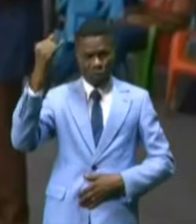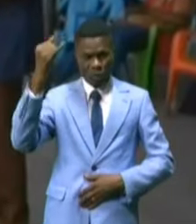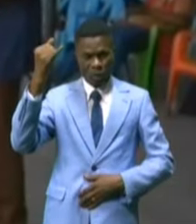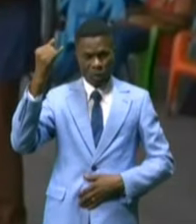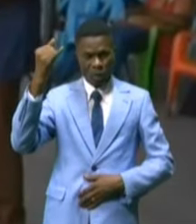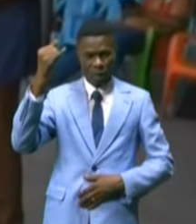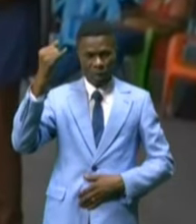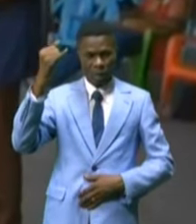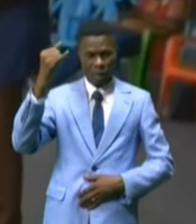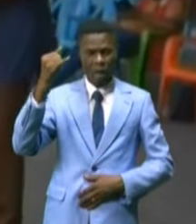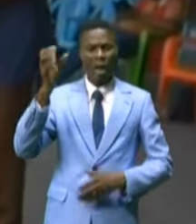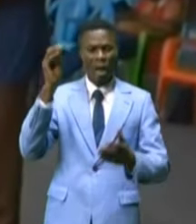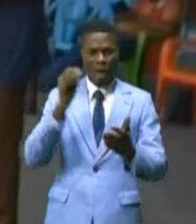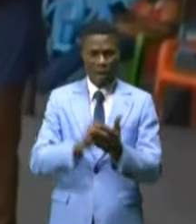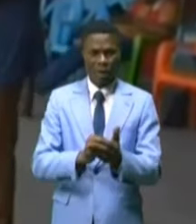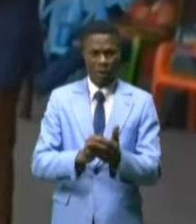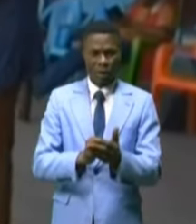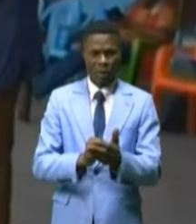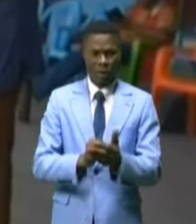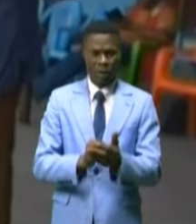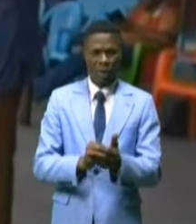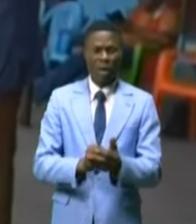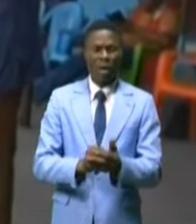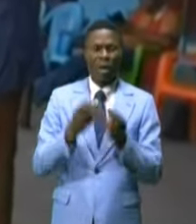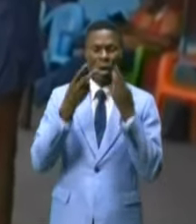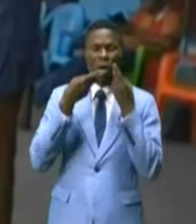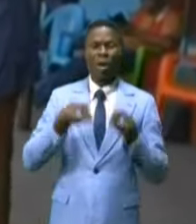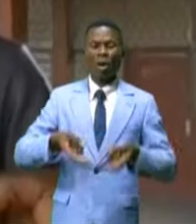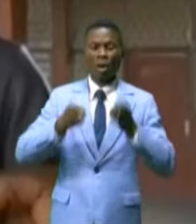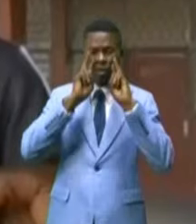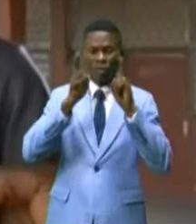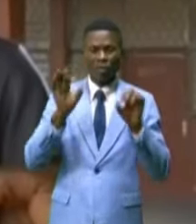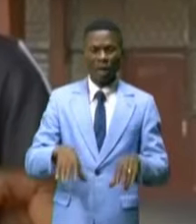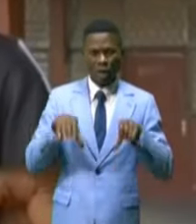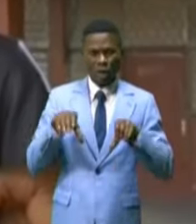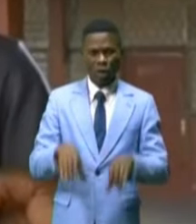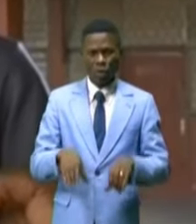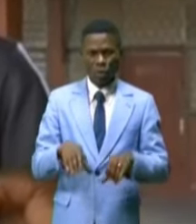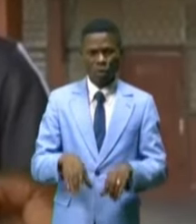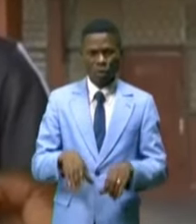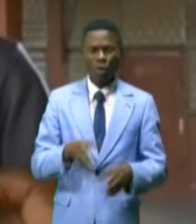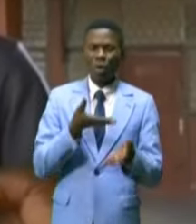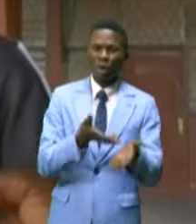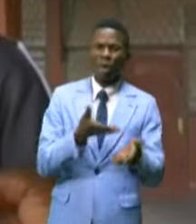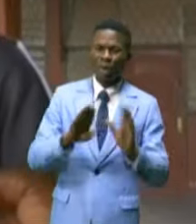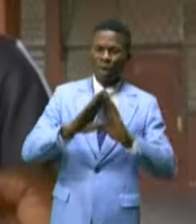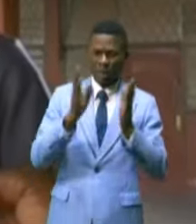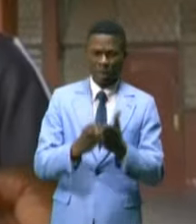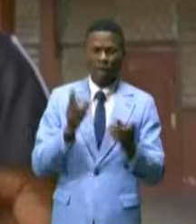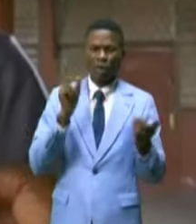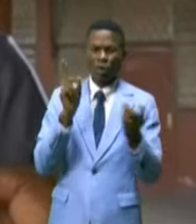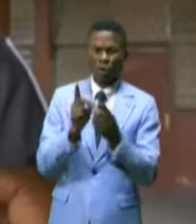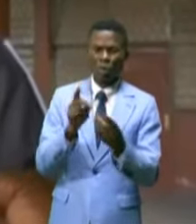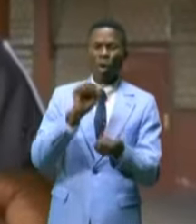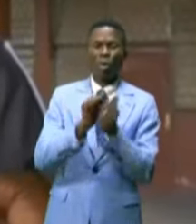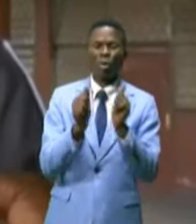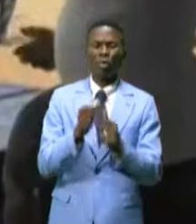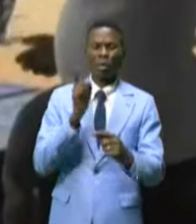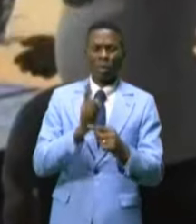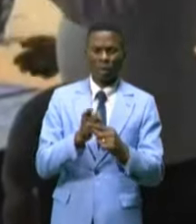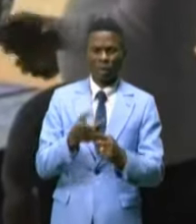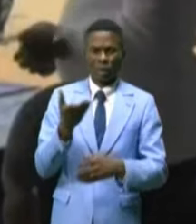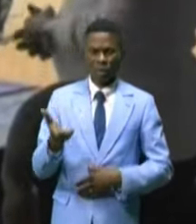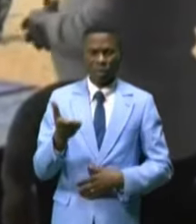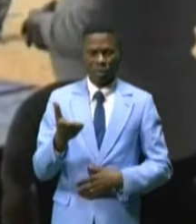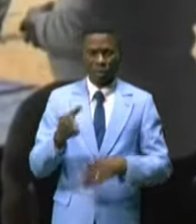aider encore les plus vulnérables de la RDC dans tout ce qu'ils auront comme un problème.